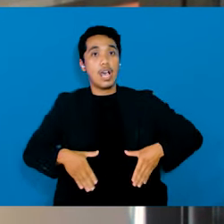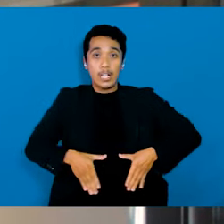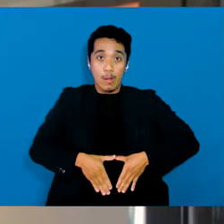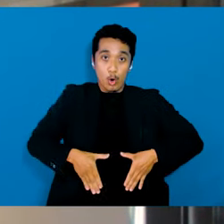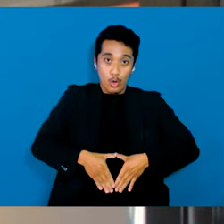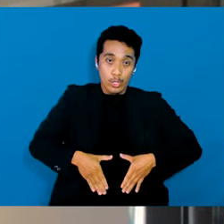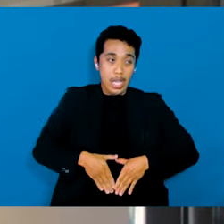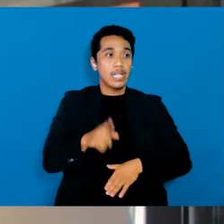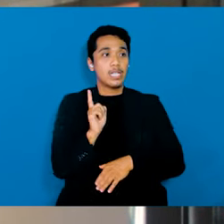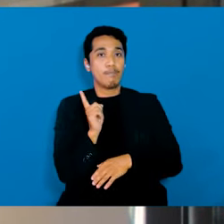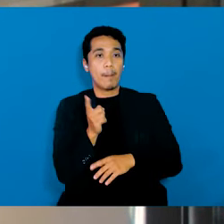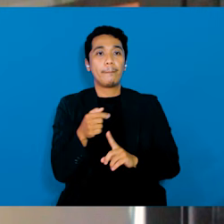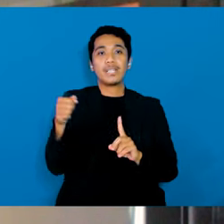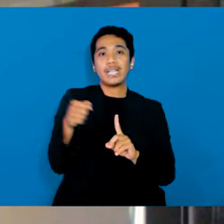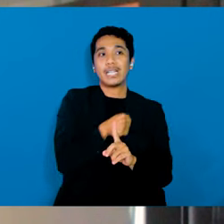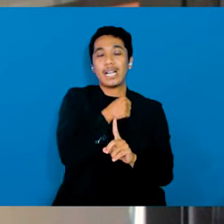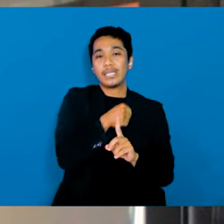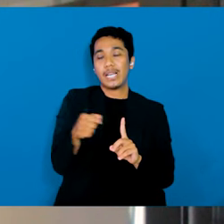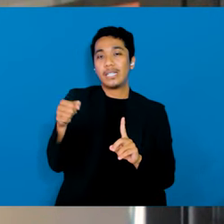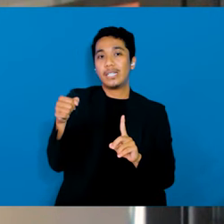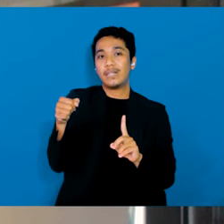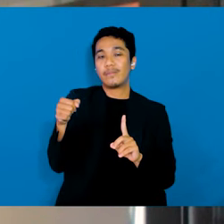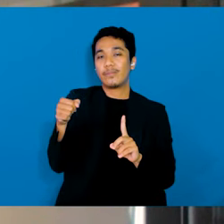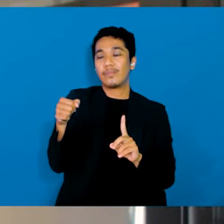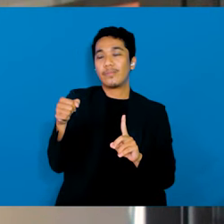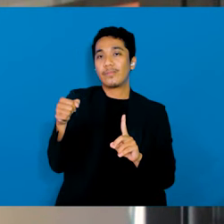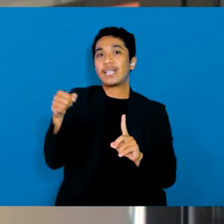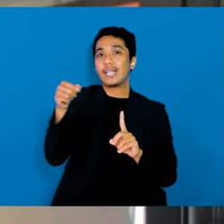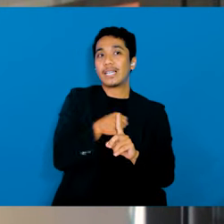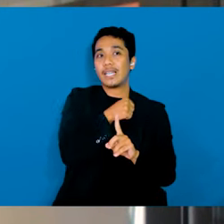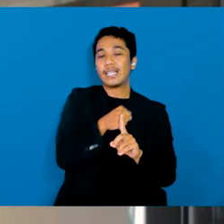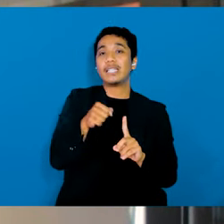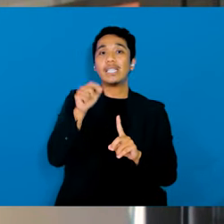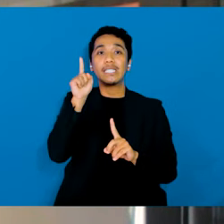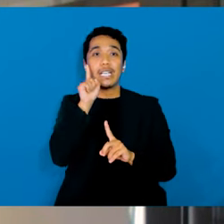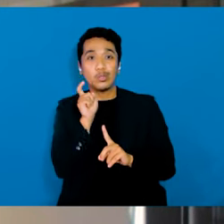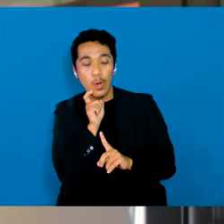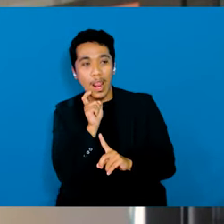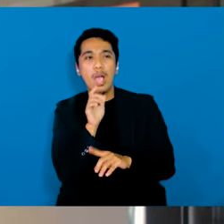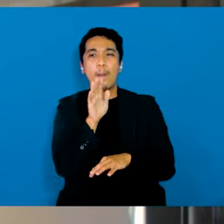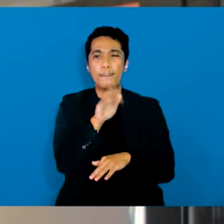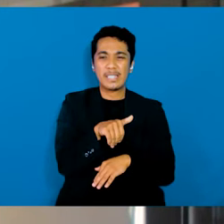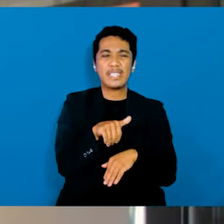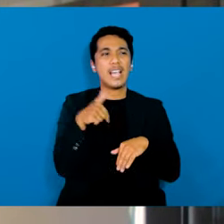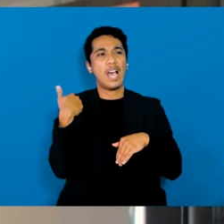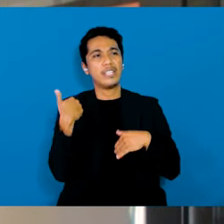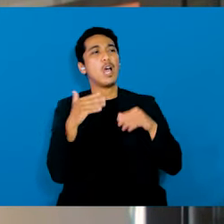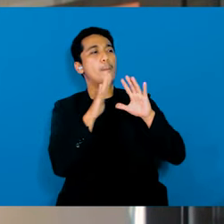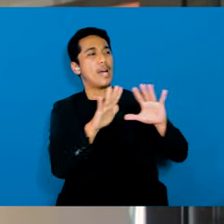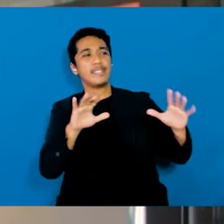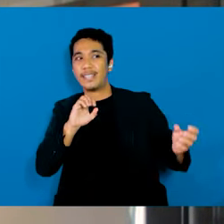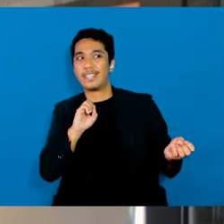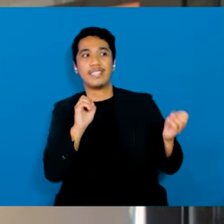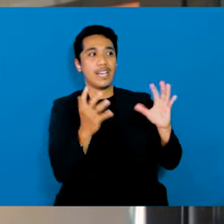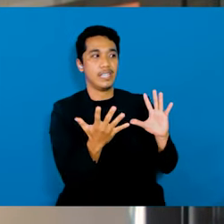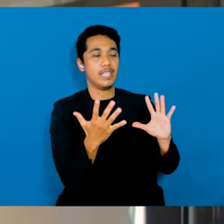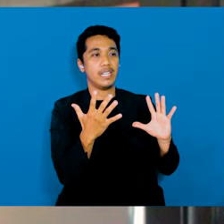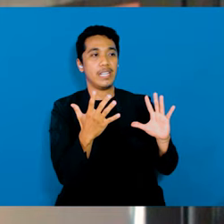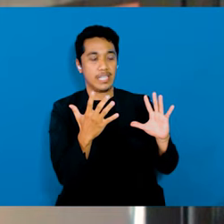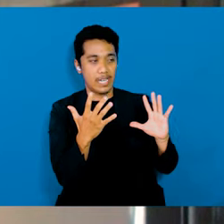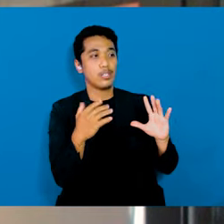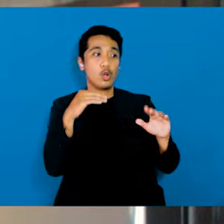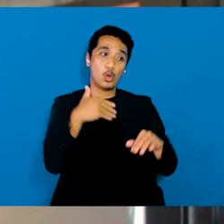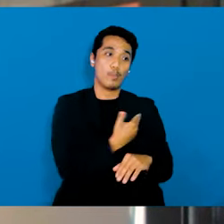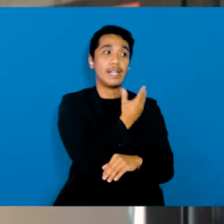reproduksi, ya, karena sekarang kekerasan seksual, kekerasan ini masih banyak terjadi dan